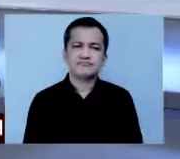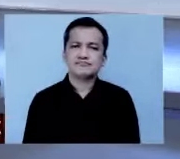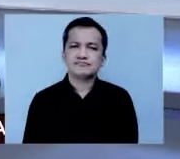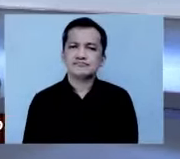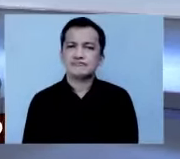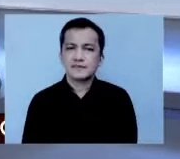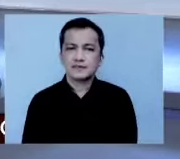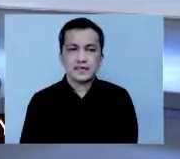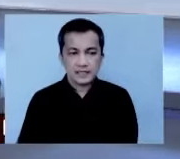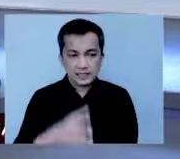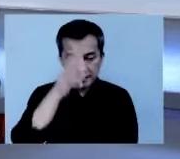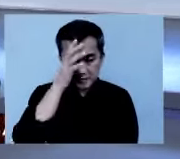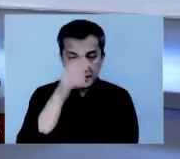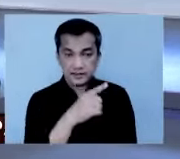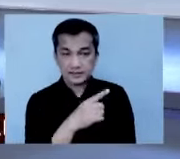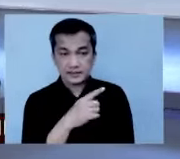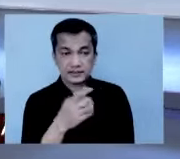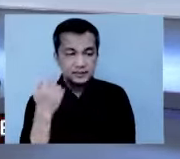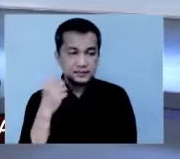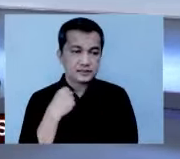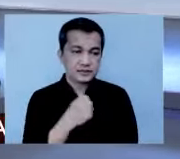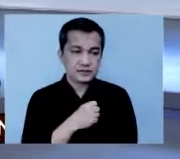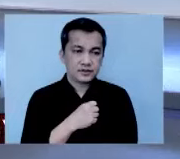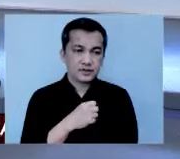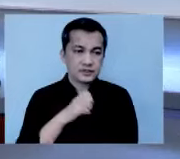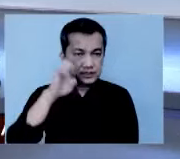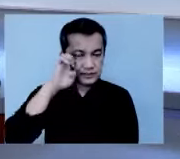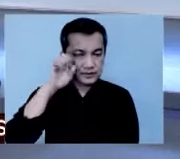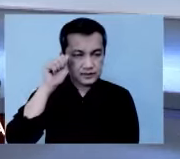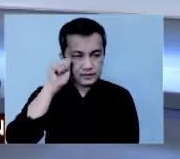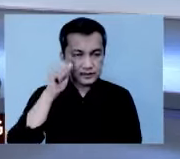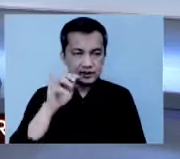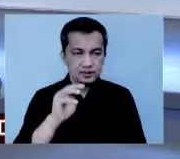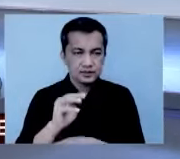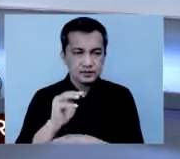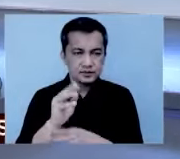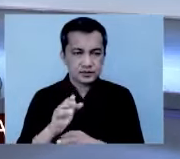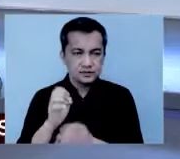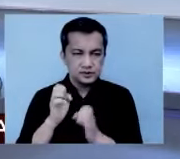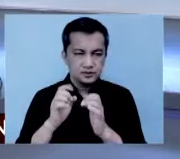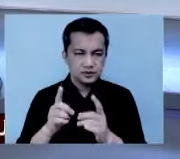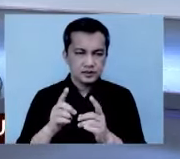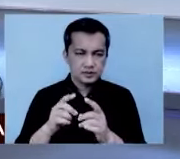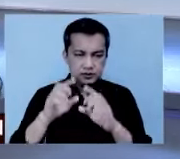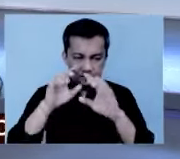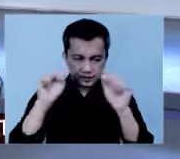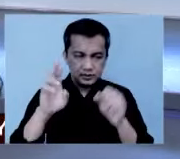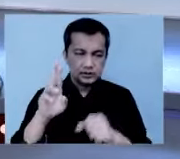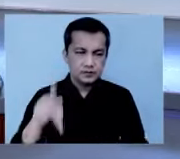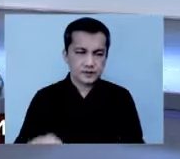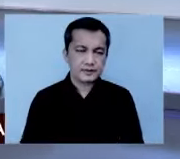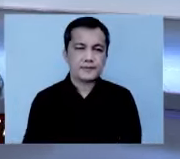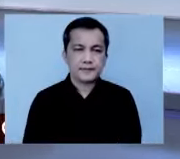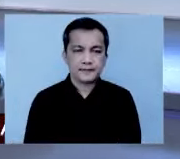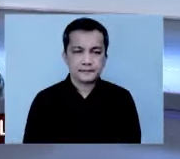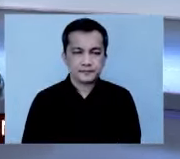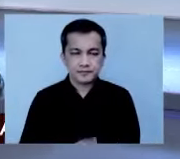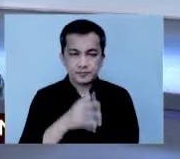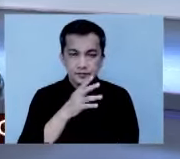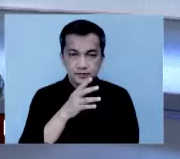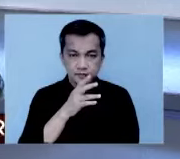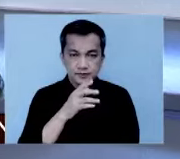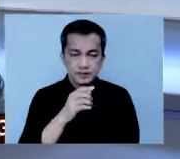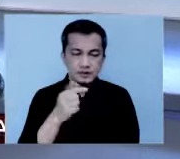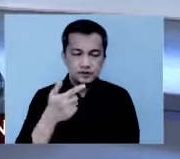kanyang ama, si dating Senador Edgardo Angara, ay dating Minister of Education at dating presidente ng UP. Ang kanyang ina, si Gloria